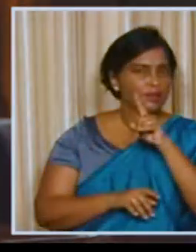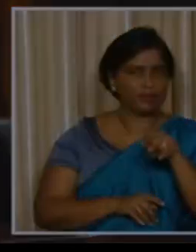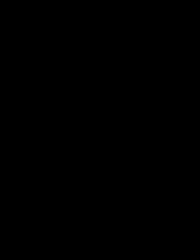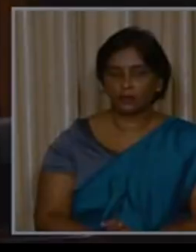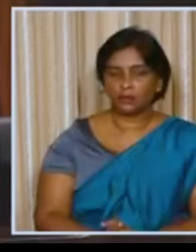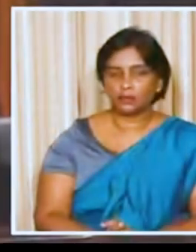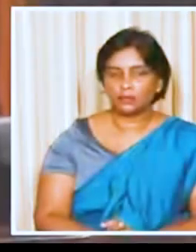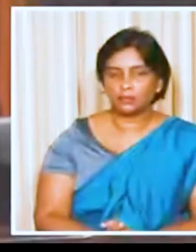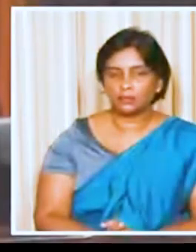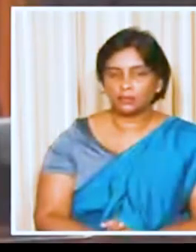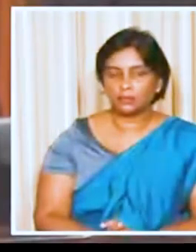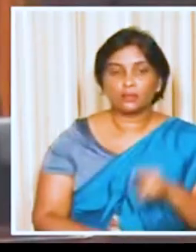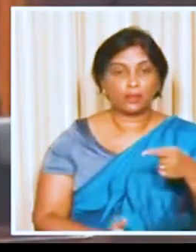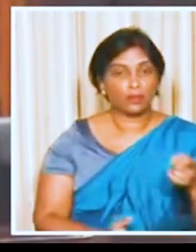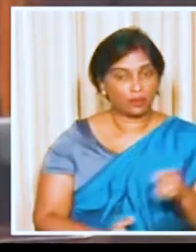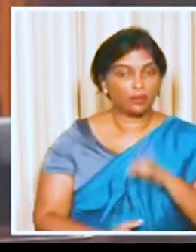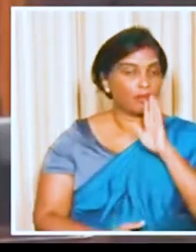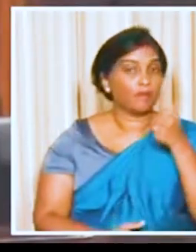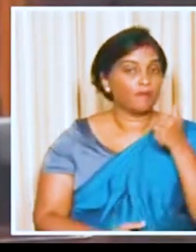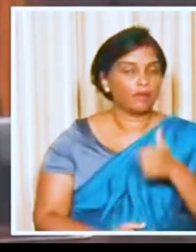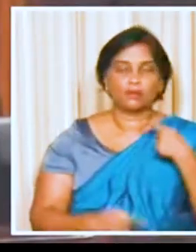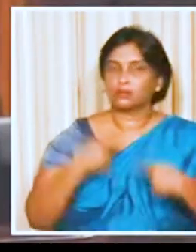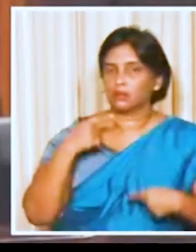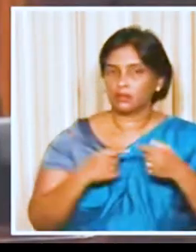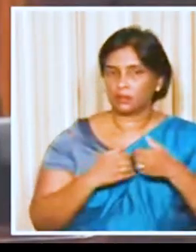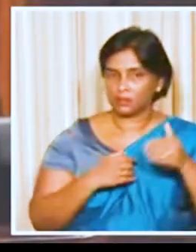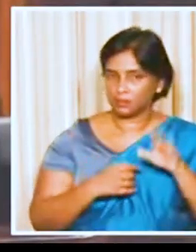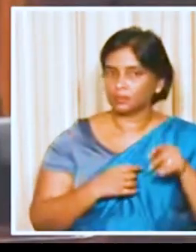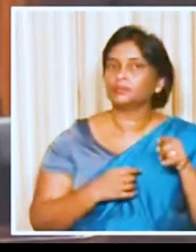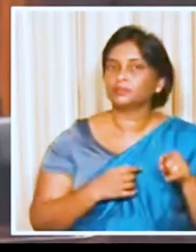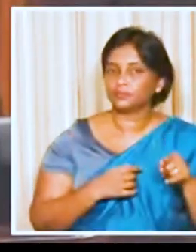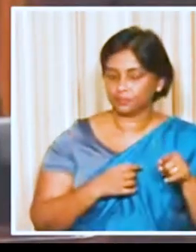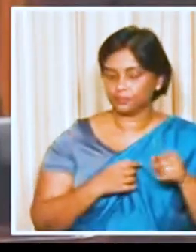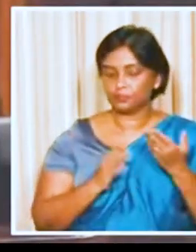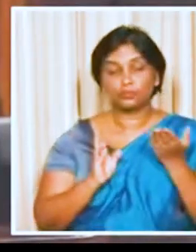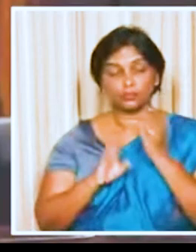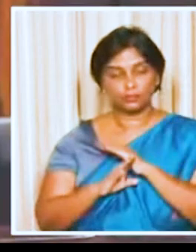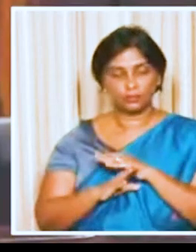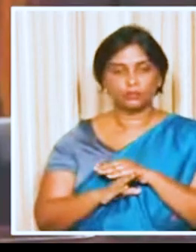விடயத்தை நான் சொல்லியிருக்கின்றேன். இந்த விவாதத்திலே சில கருத்துகள் சொல்வதற்கு முன்பாக நேற்றைய தினம்